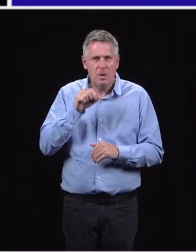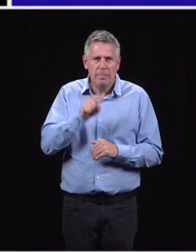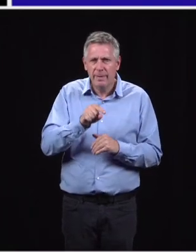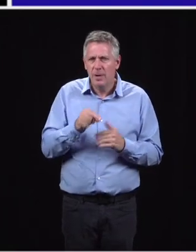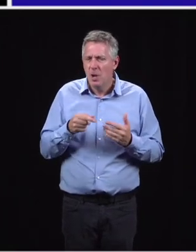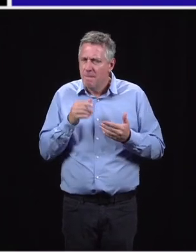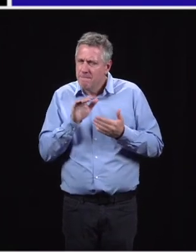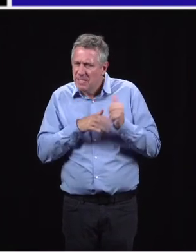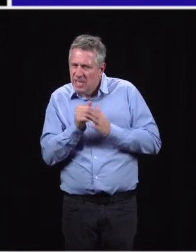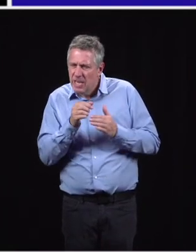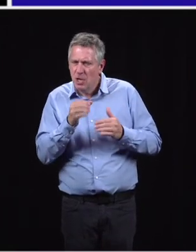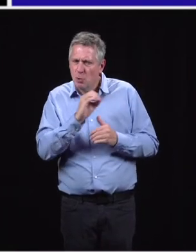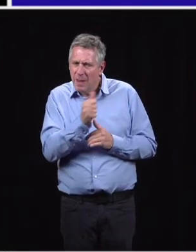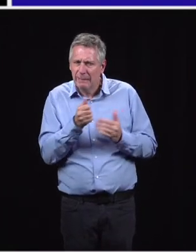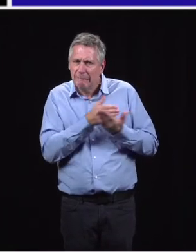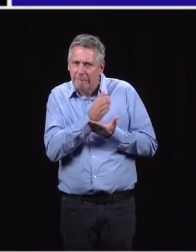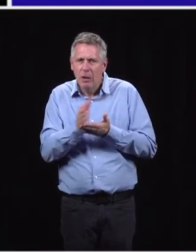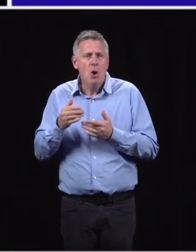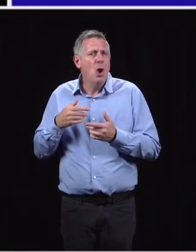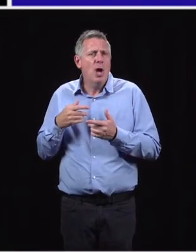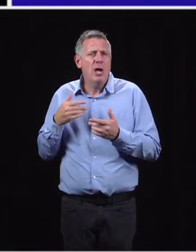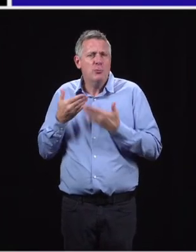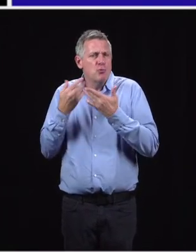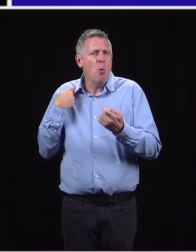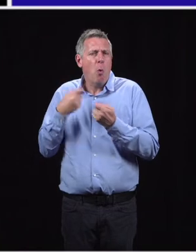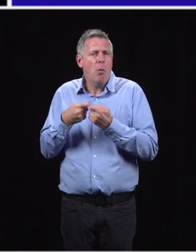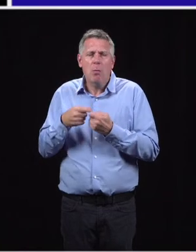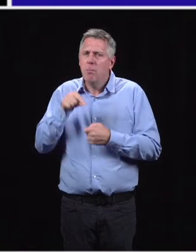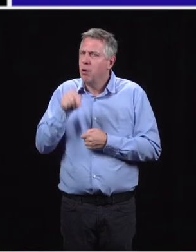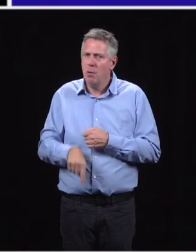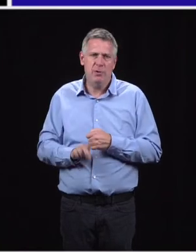vers ces métiers et c'est pas forcément lié à de longues études